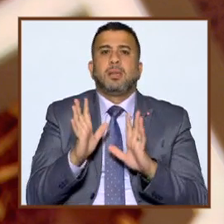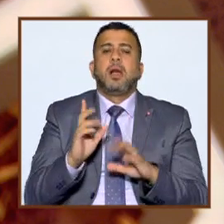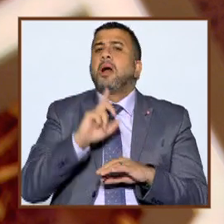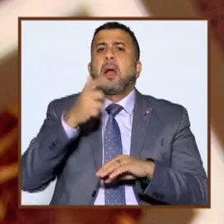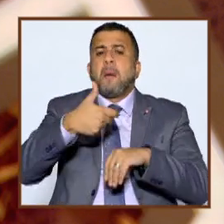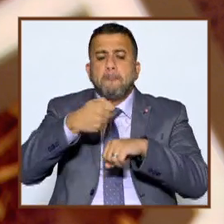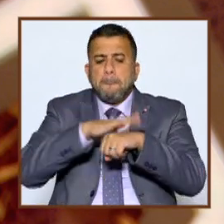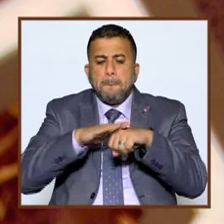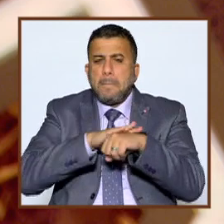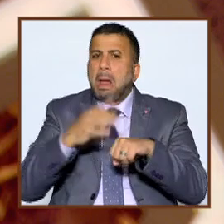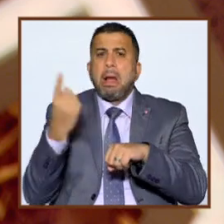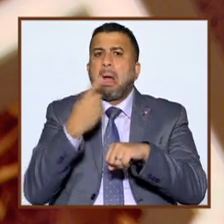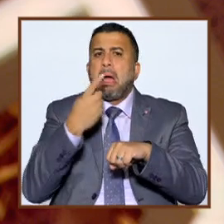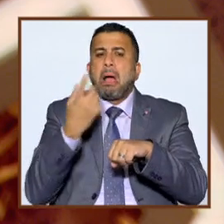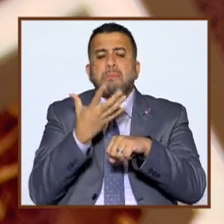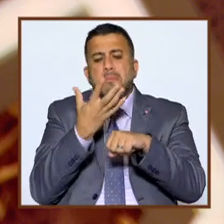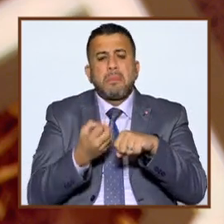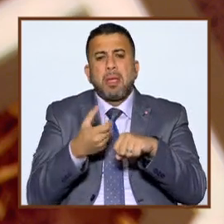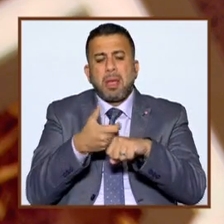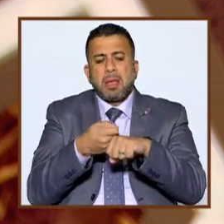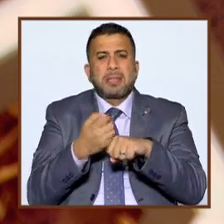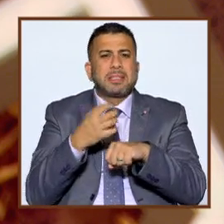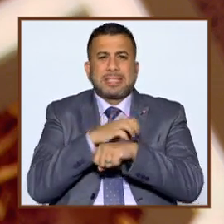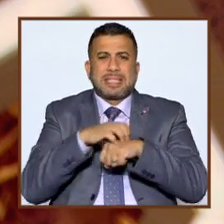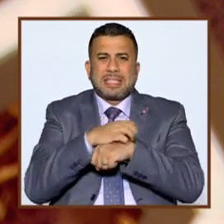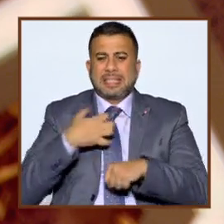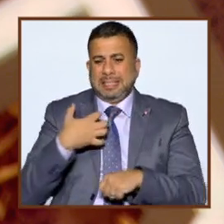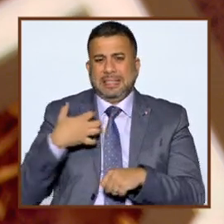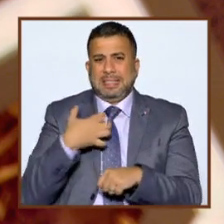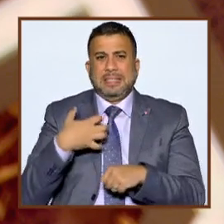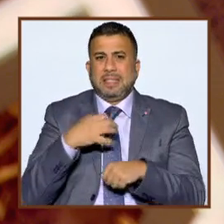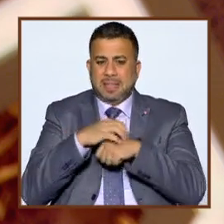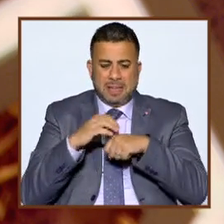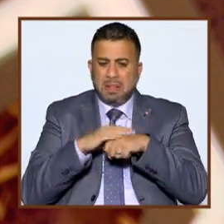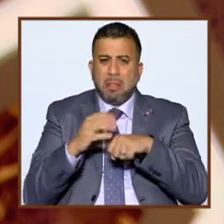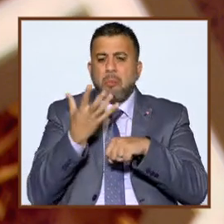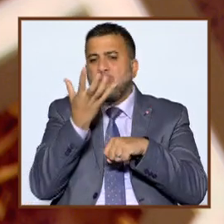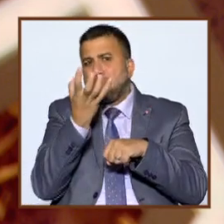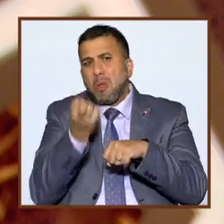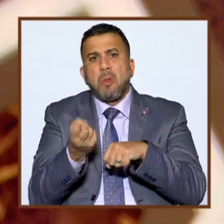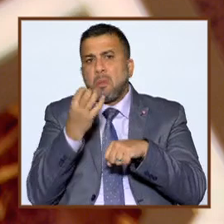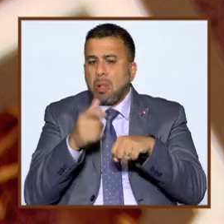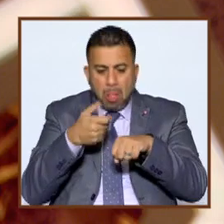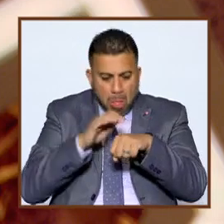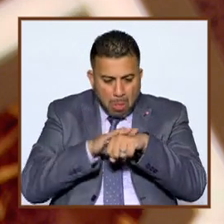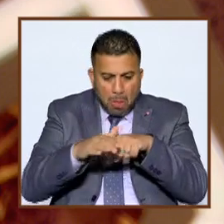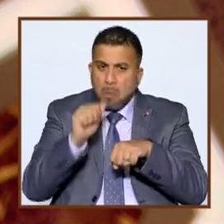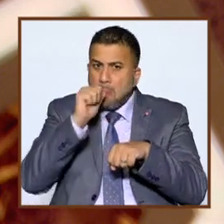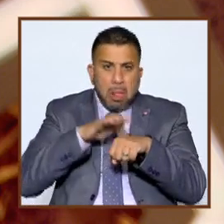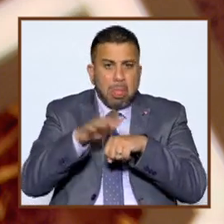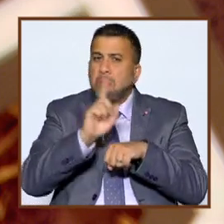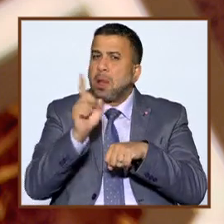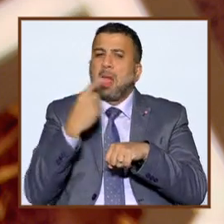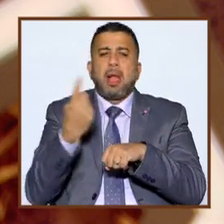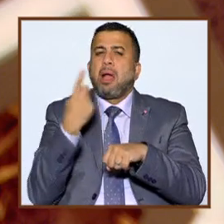ولا تشكل أي طبقة مثل مراهم الحساسية هذه، فهي تتشرب الجلد، يتشرب